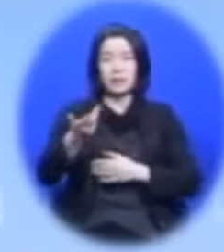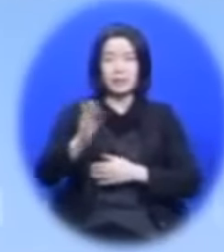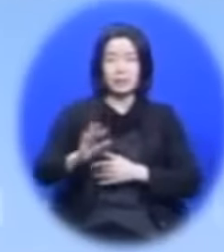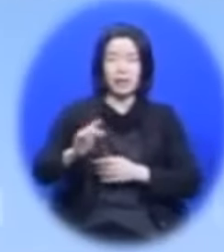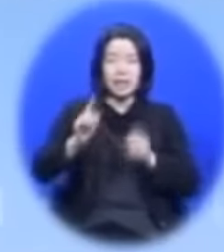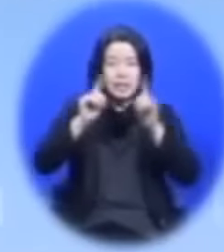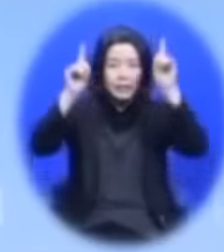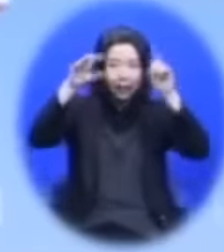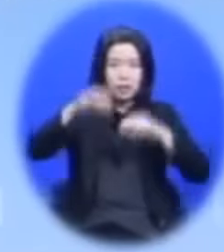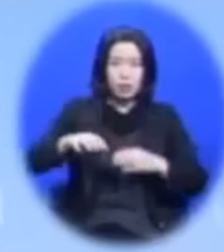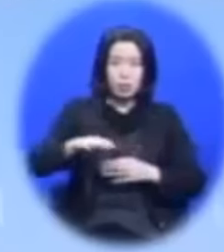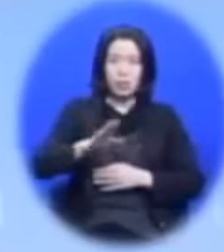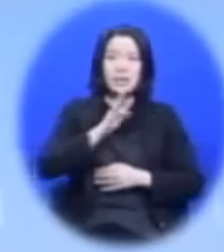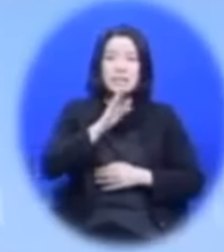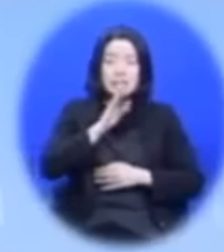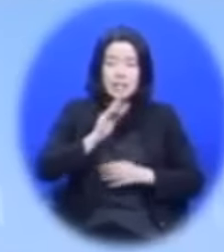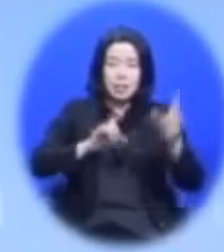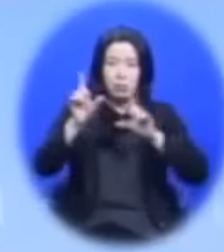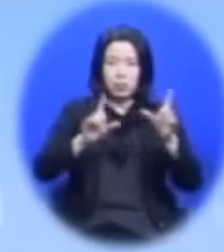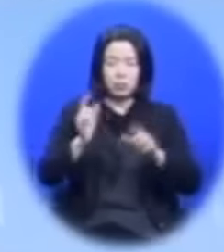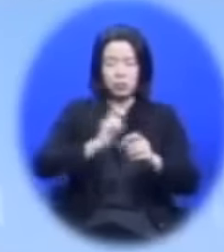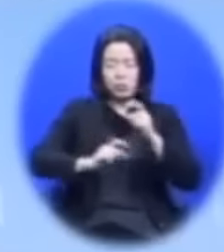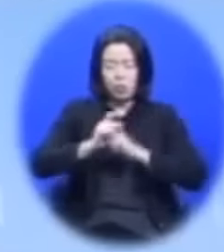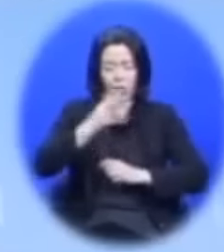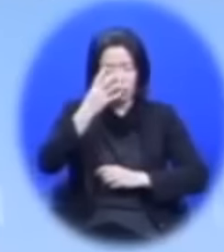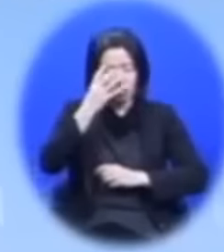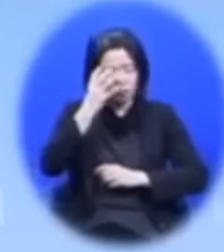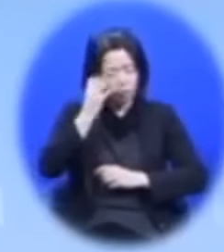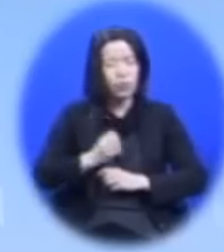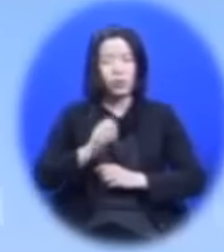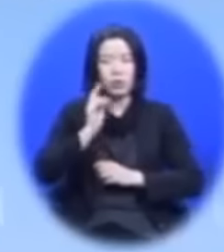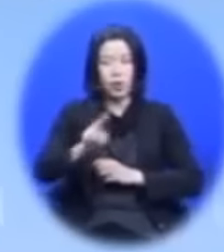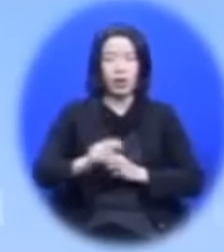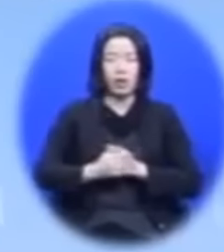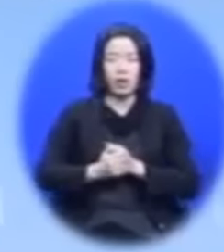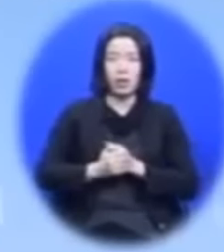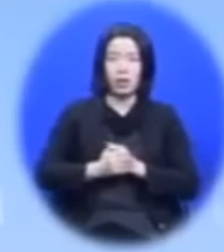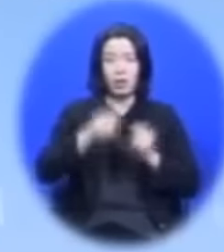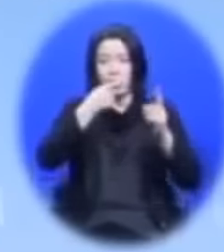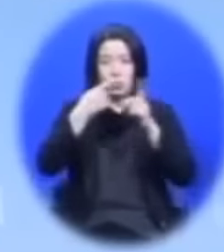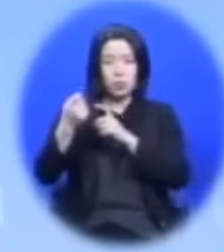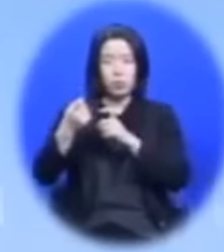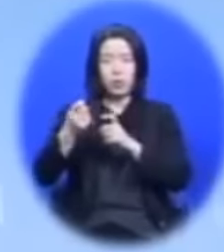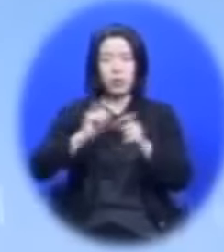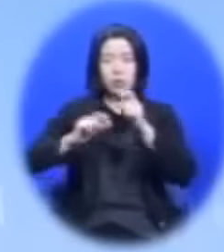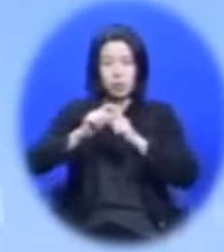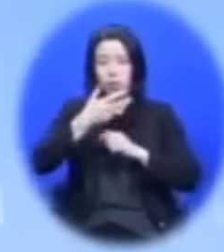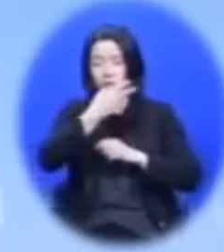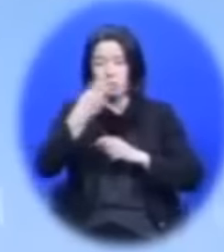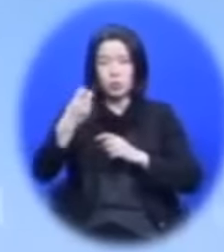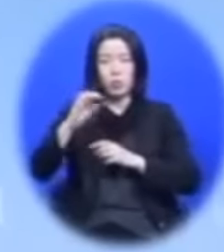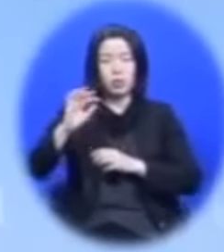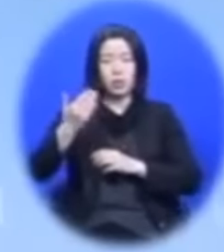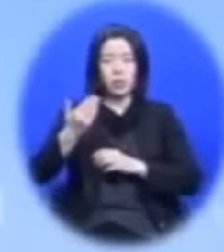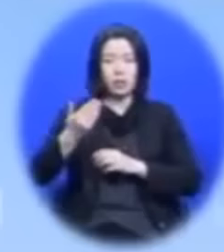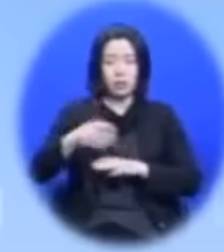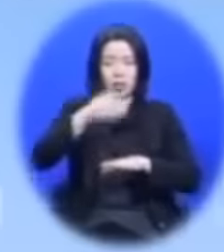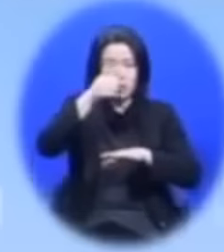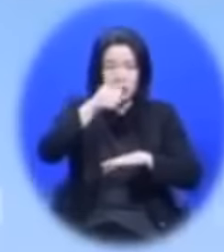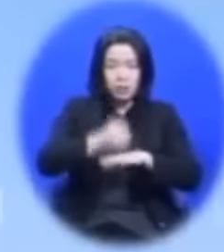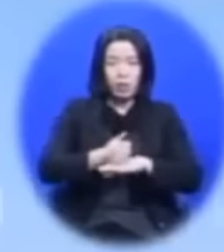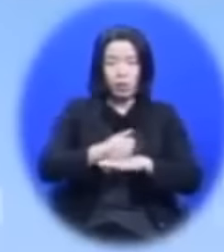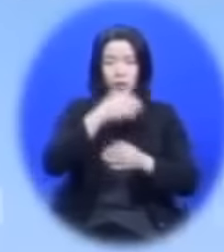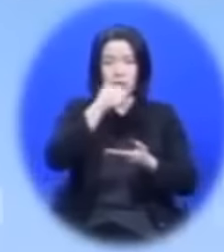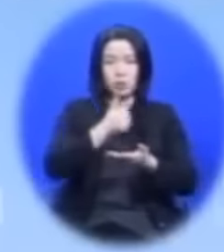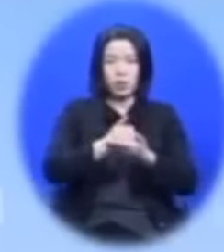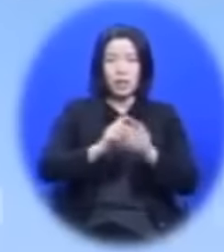지옥의 실상은 더 비참한 거예요. 유혹이 유혹이 되는 이유는요, 그 죄의 결과인 지옥을 모르니까